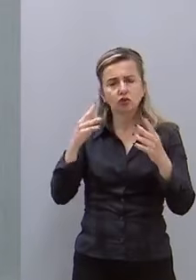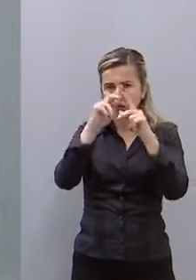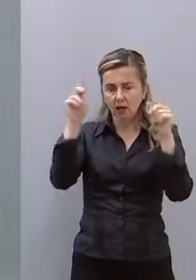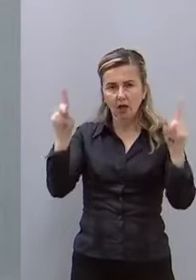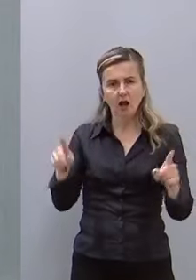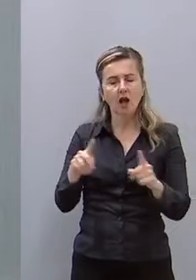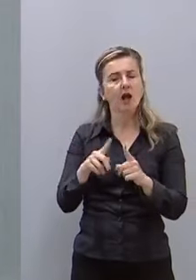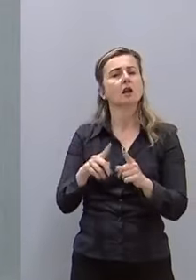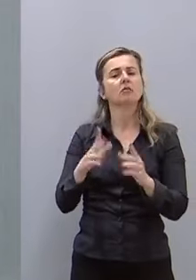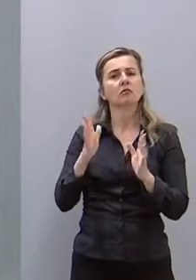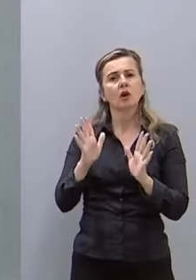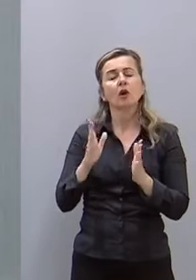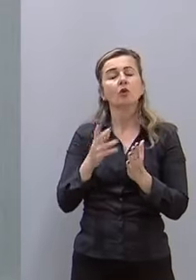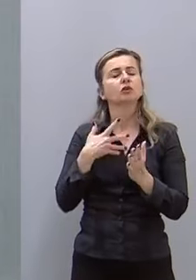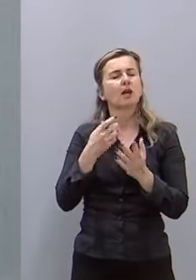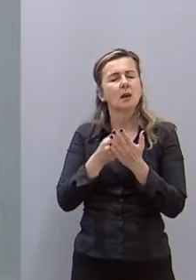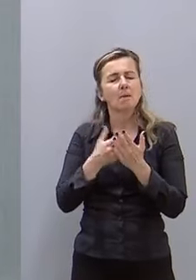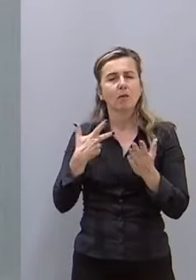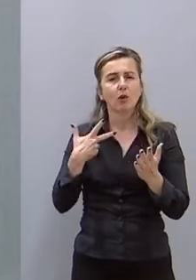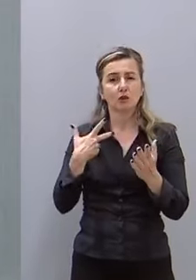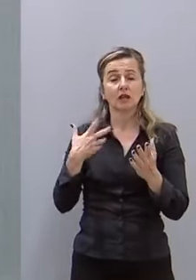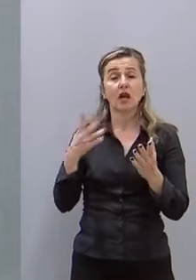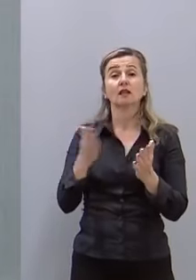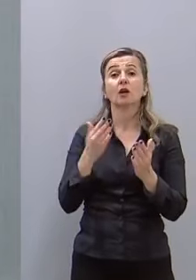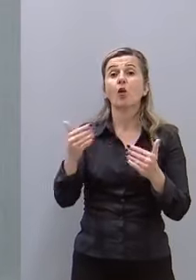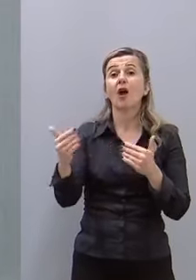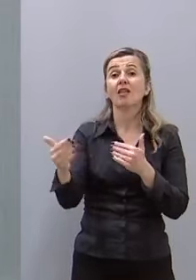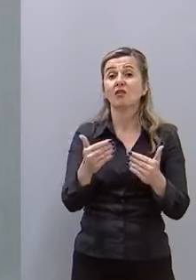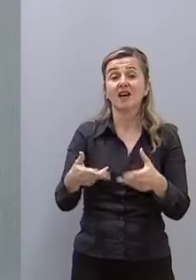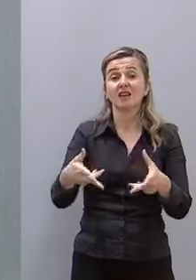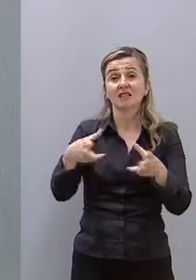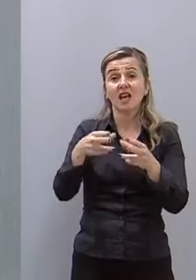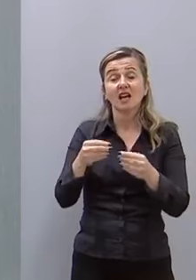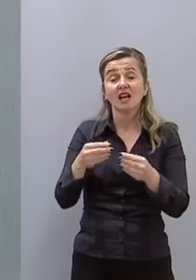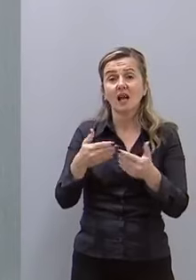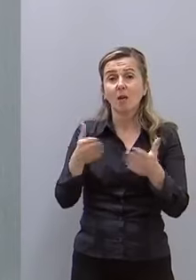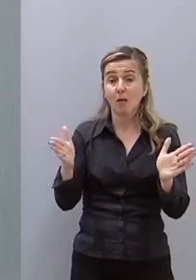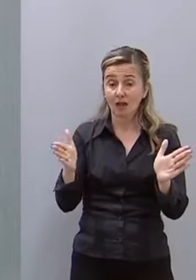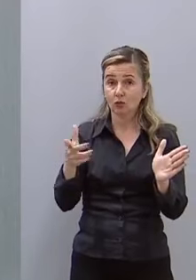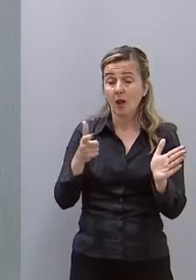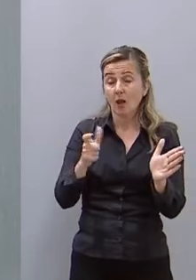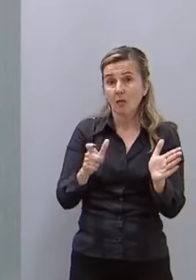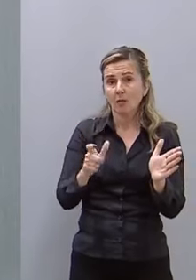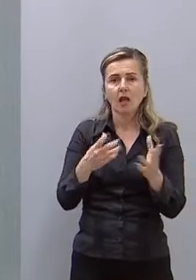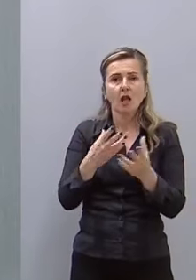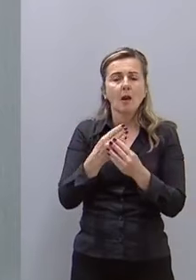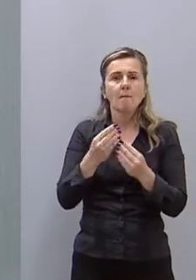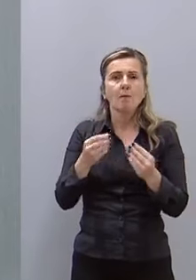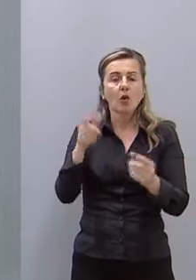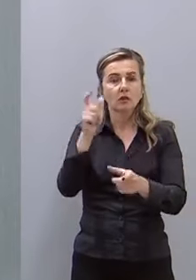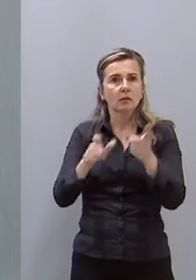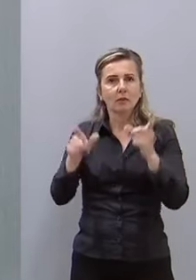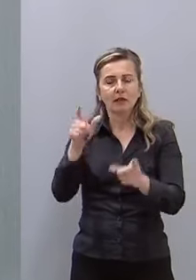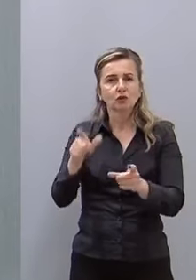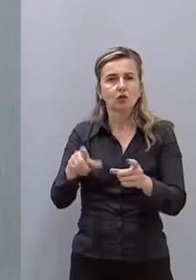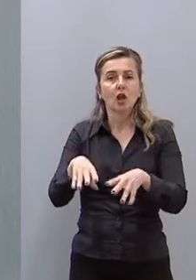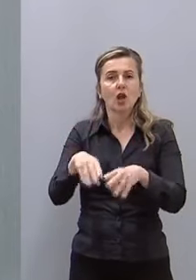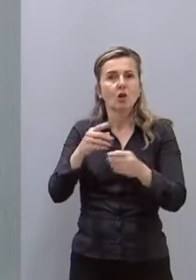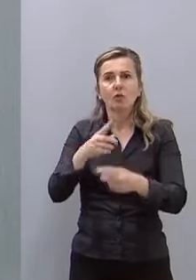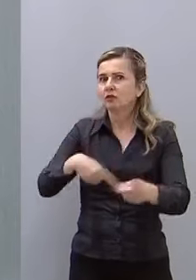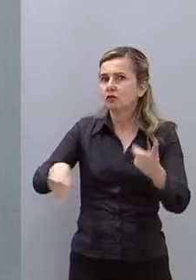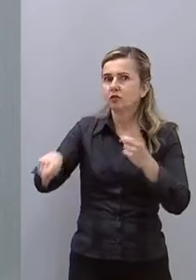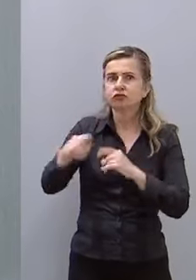rilevantissimo nella fase appunto della riapertura perché stiamo mettendo in circolo veramente tanta tanta le persone e per